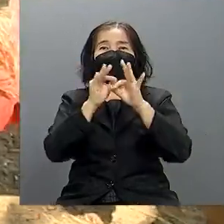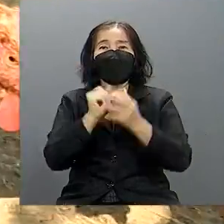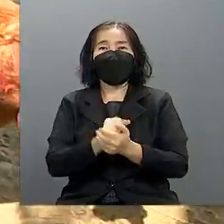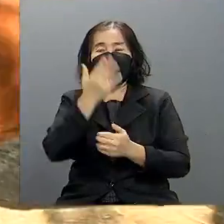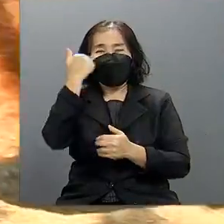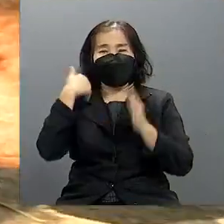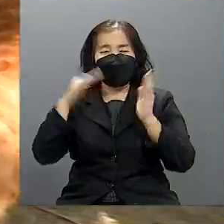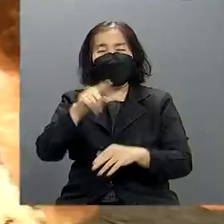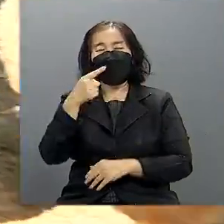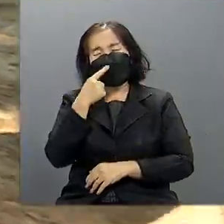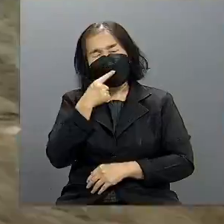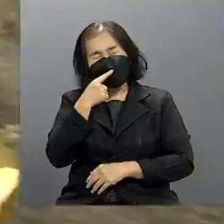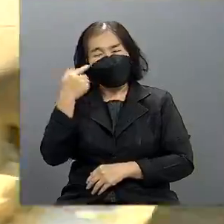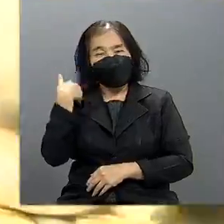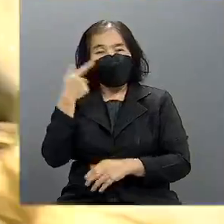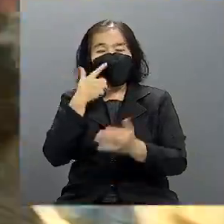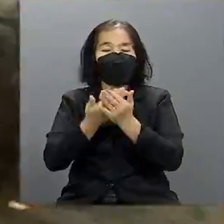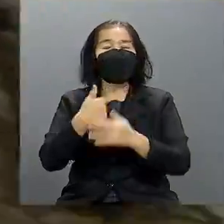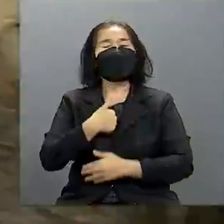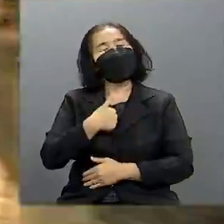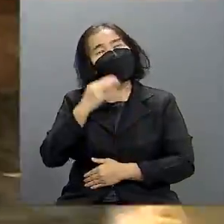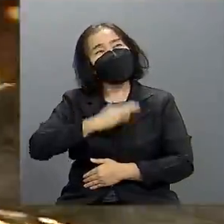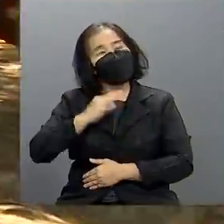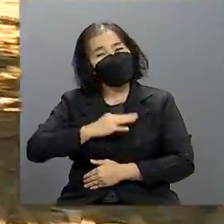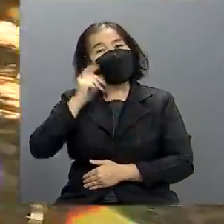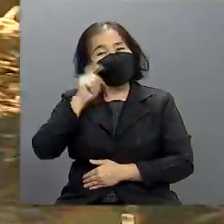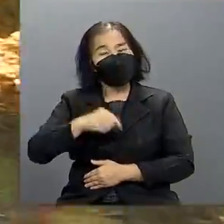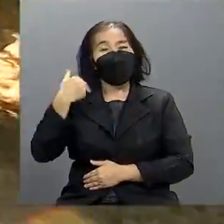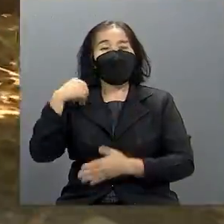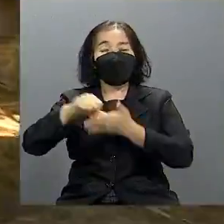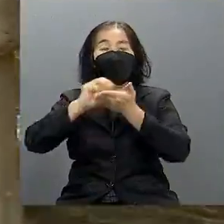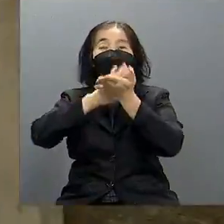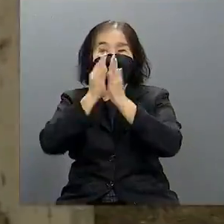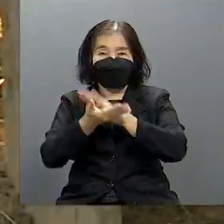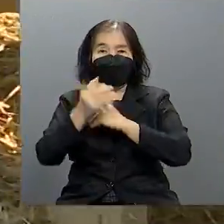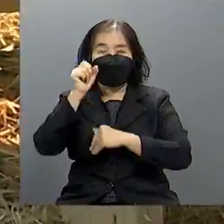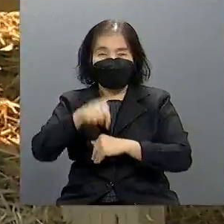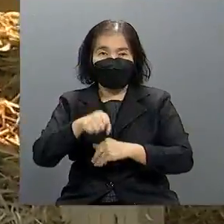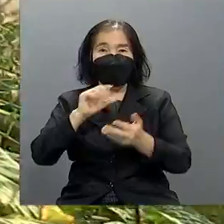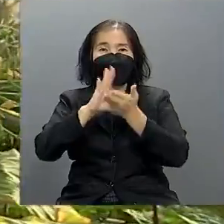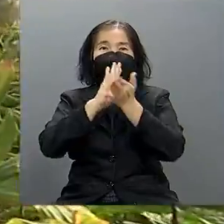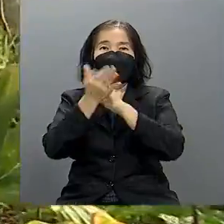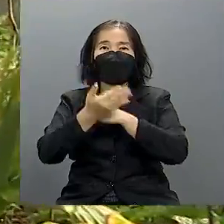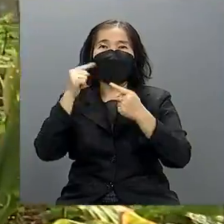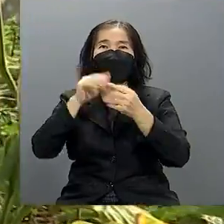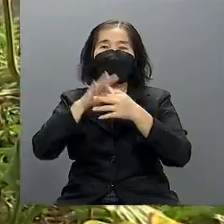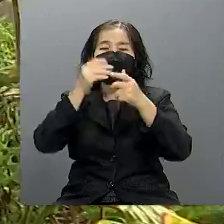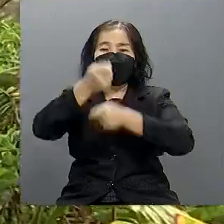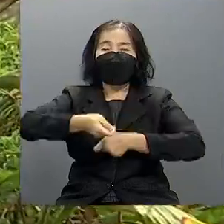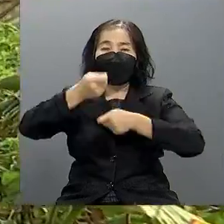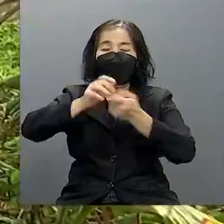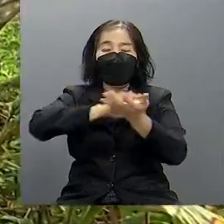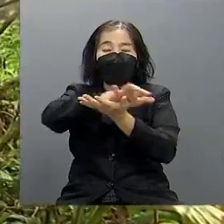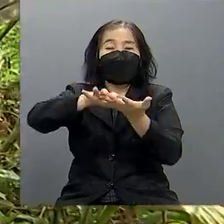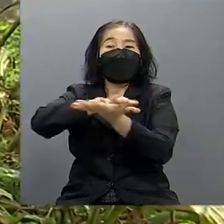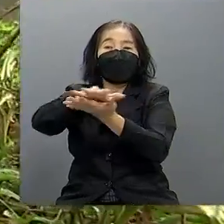ะเราก็เลยมีความรู้สึกว่ามันจะต้องมีการปรับเปลี่ยนณตรงนั้นค่ะมาเป็นทำเป็นเกษตรผสมผสานพอเราทำเป็นผสมผสานนะ